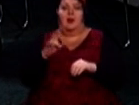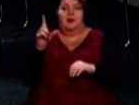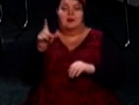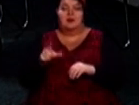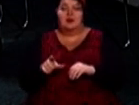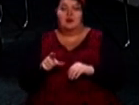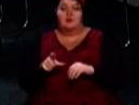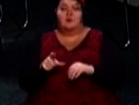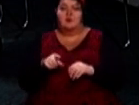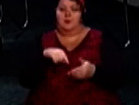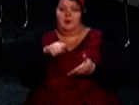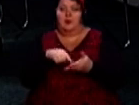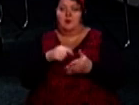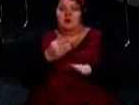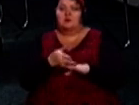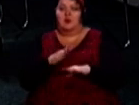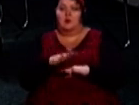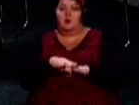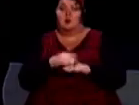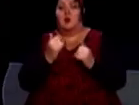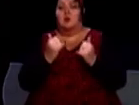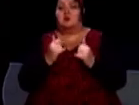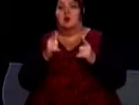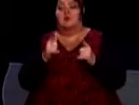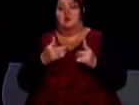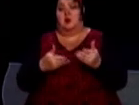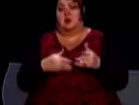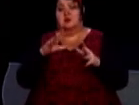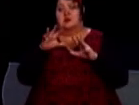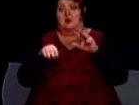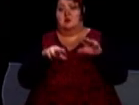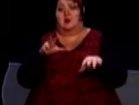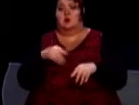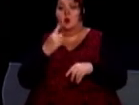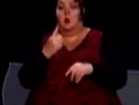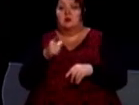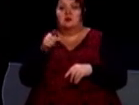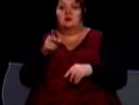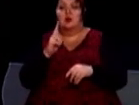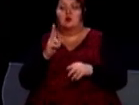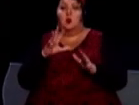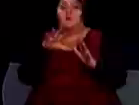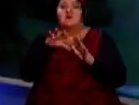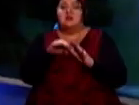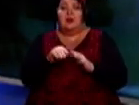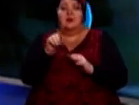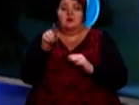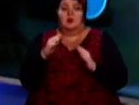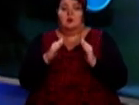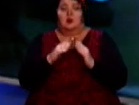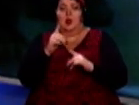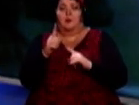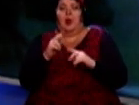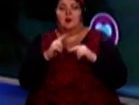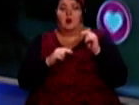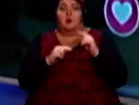церковного владики міста Полтави. І зараз вона заселена, і от один із тих, хто вселився там, він